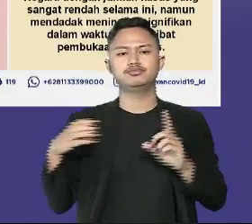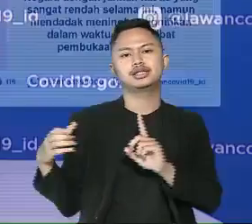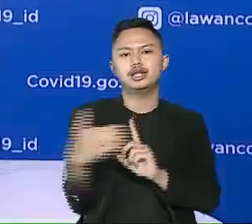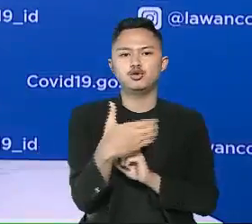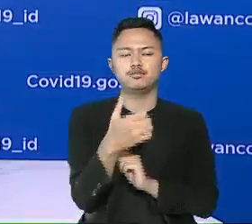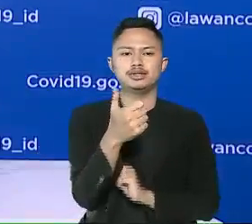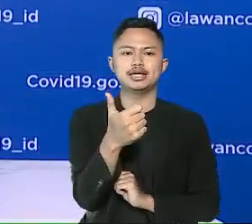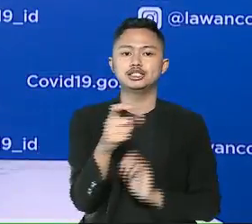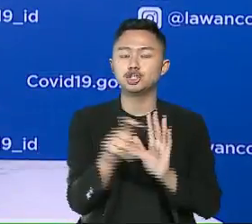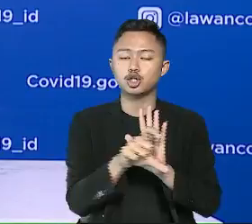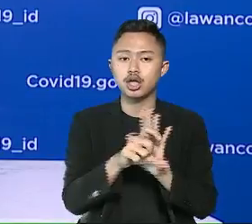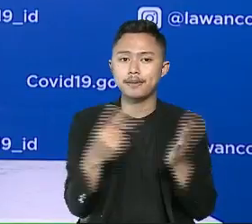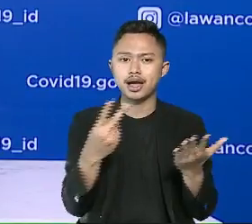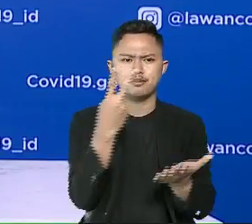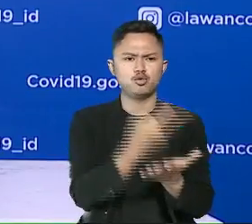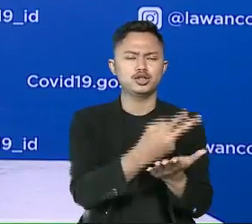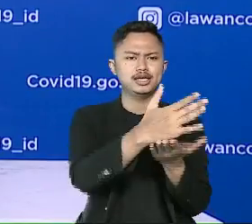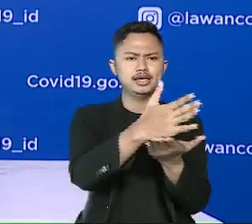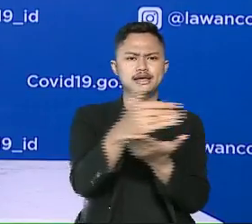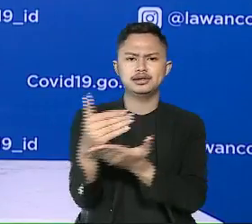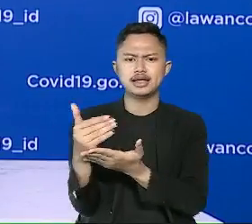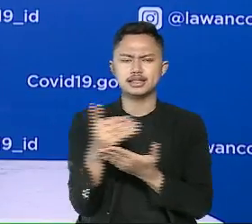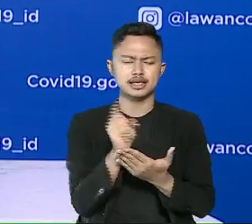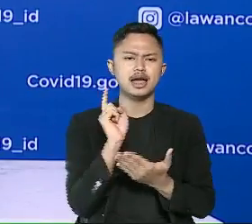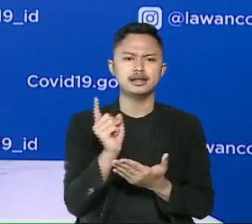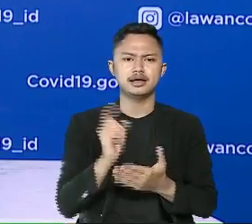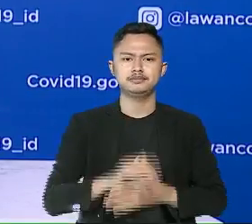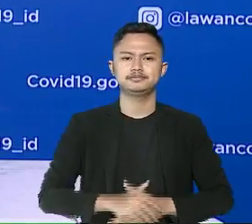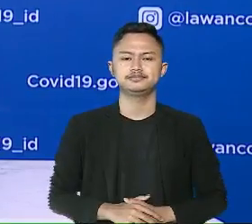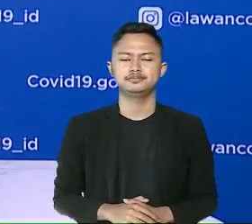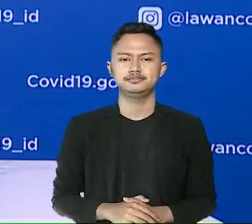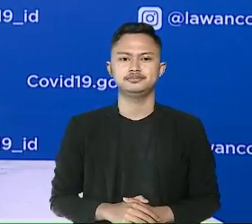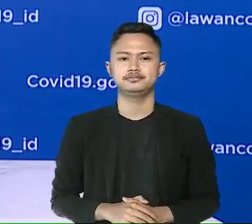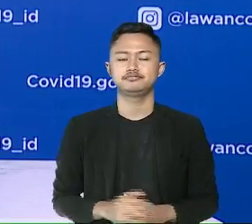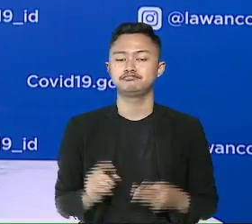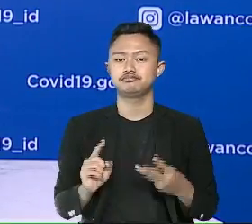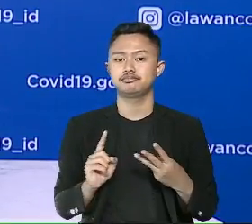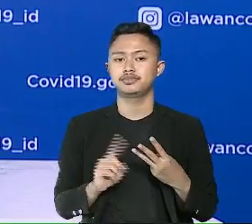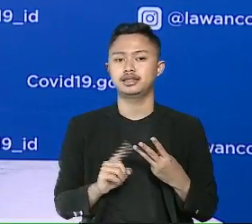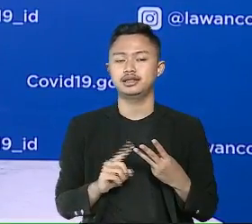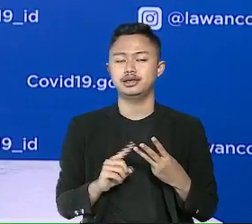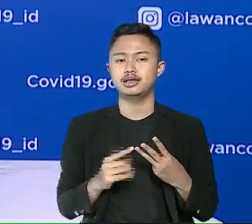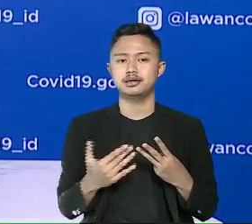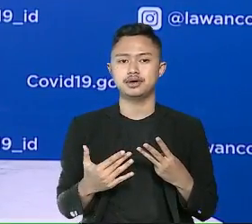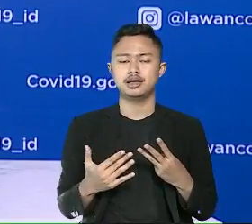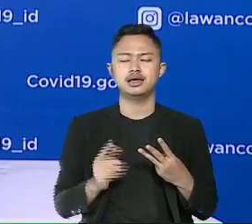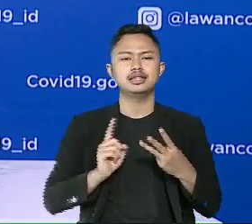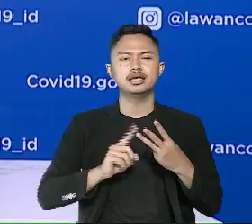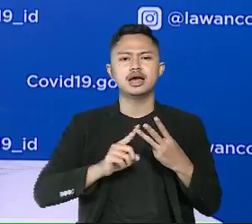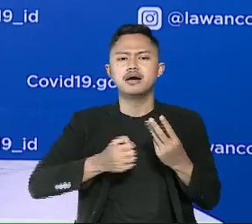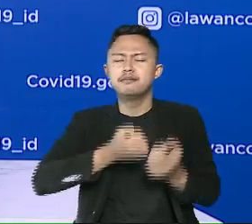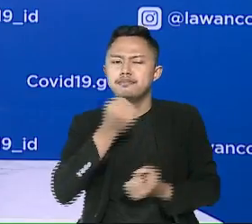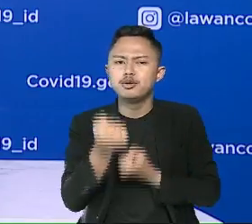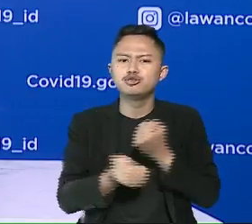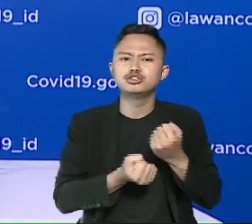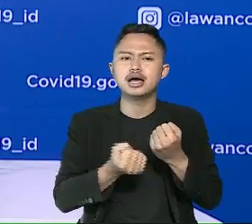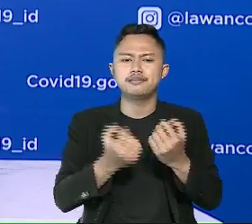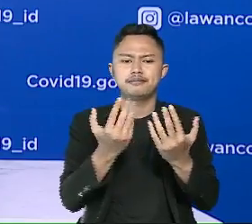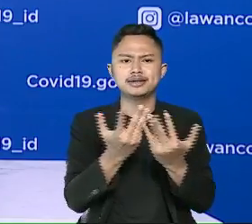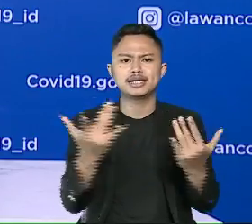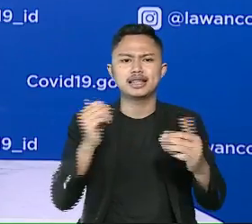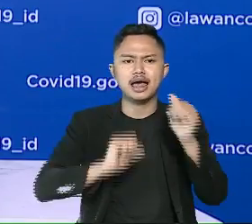yang dibuktikan dengan data zero surveillance. Yang ketiga, upaya pembatasan aktivitas